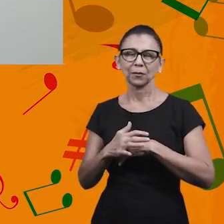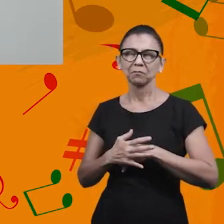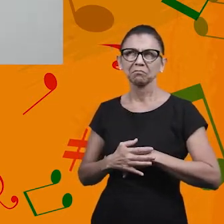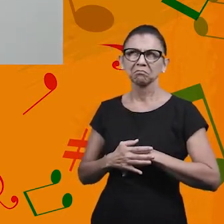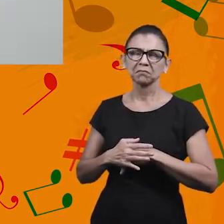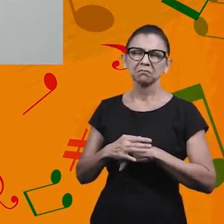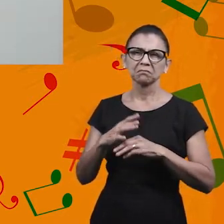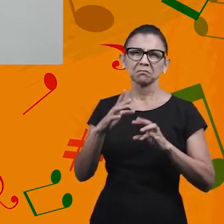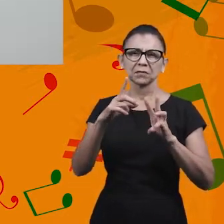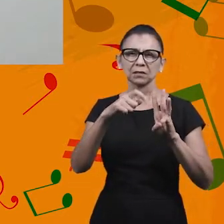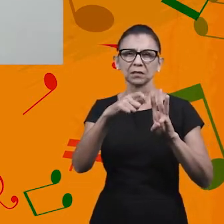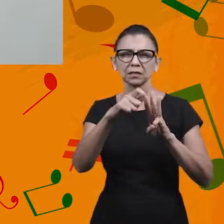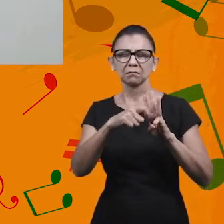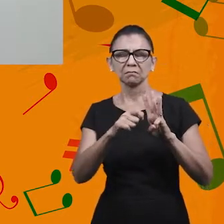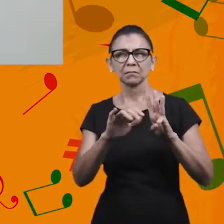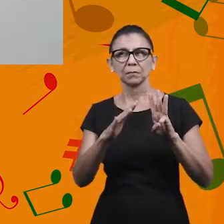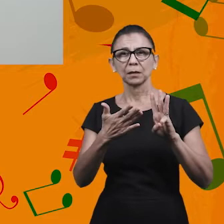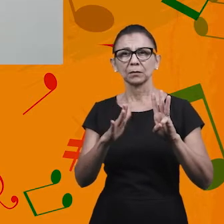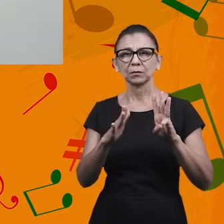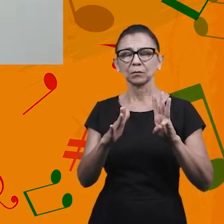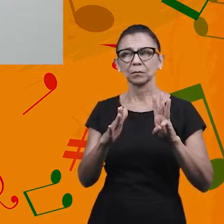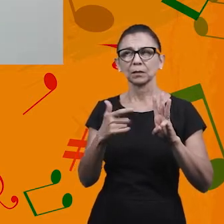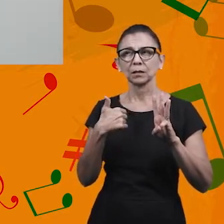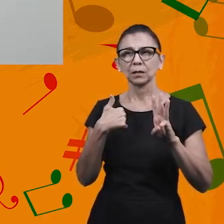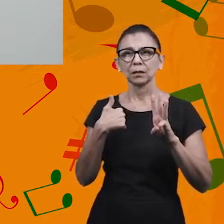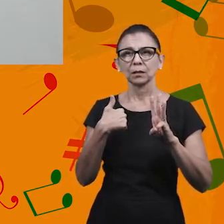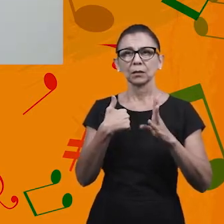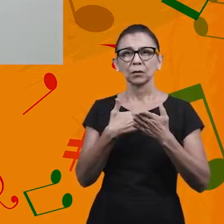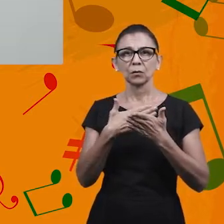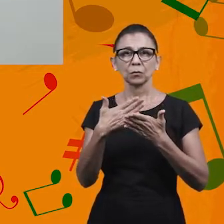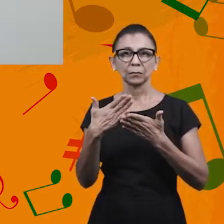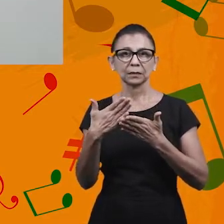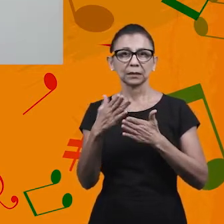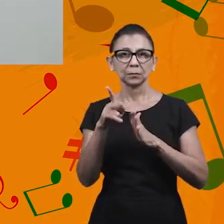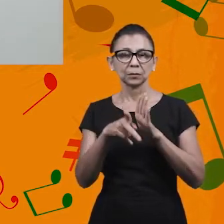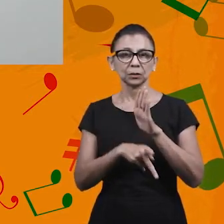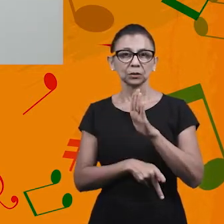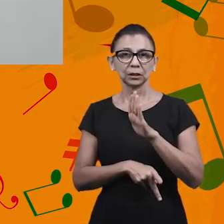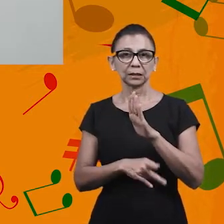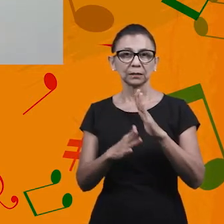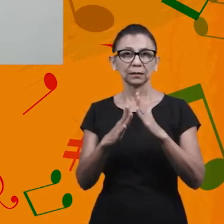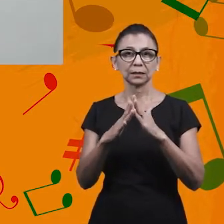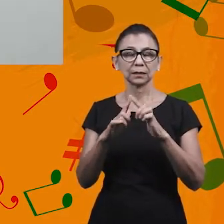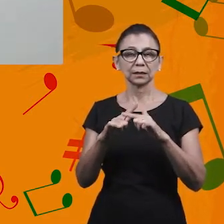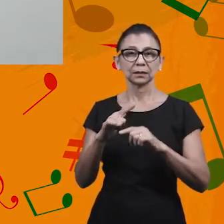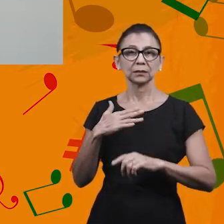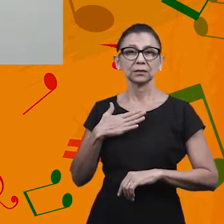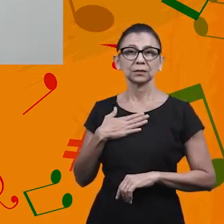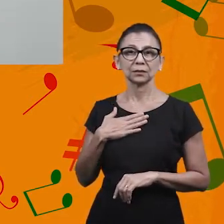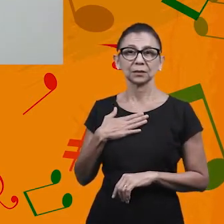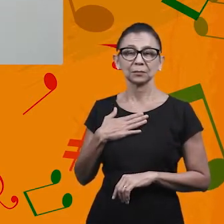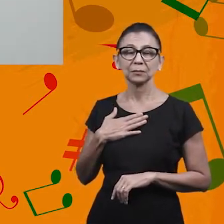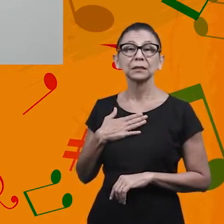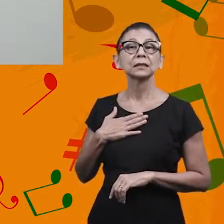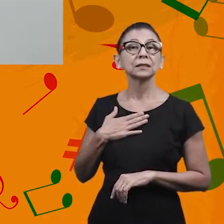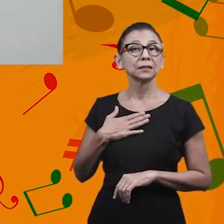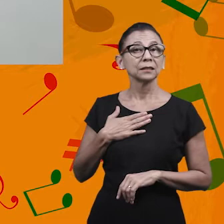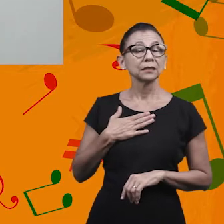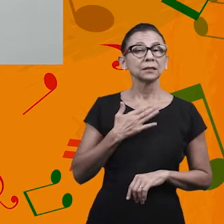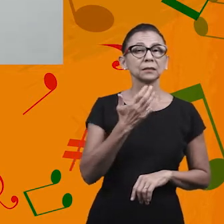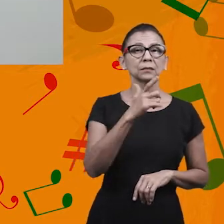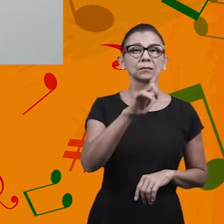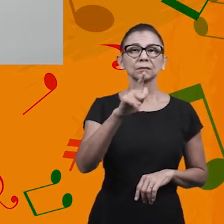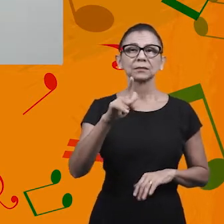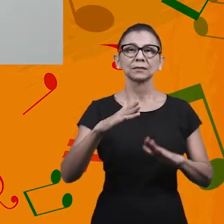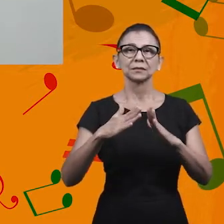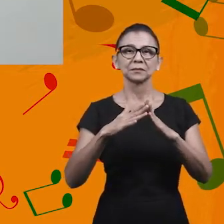2 ou 3 mois, j'ai commencé avec un projet de mon église à enseigner les autres frères et sœurs, dans d'autres églises